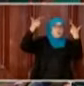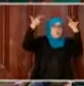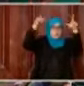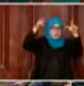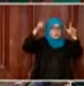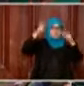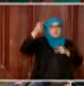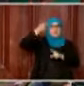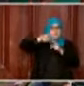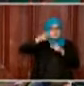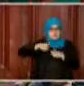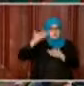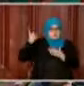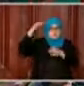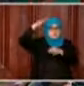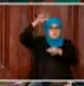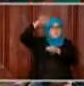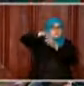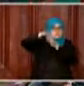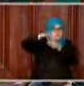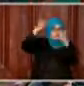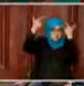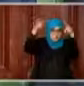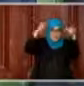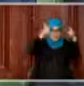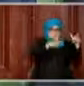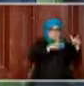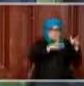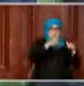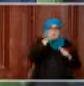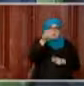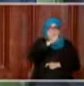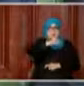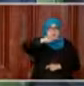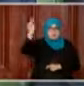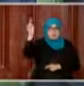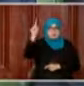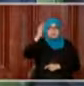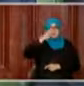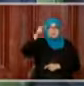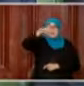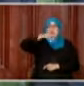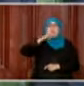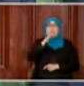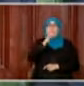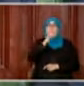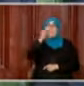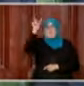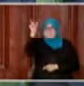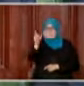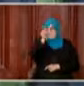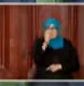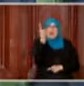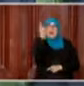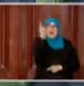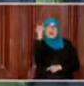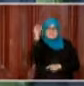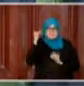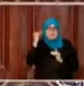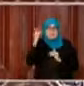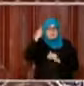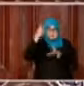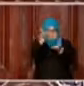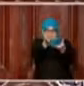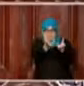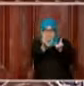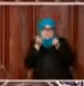وممارستها في إطار الشرعية لن يقدر أحد على